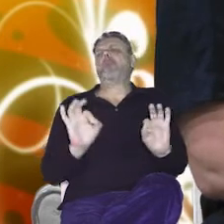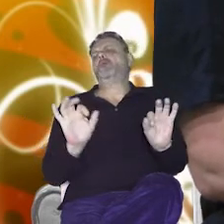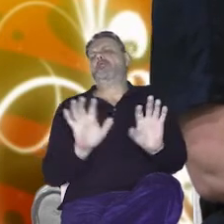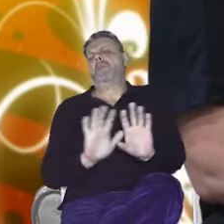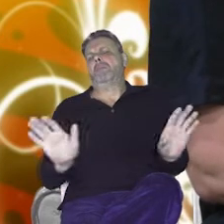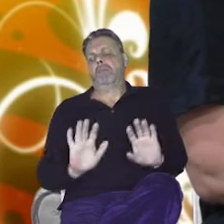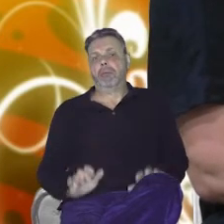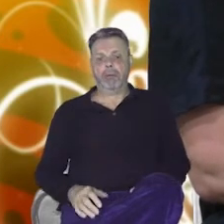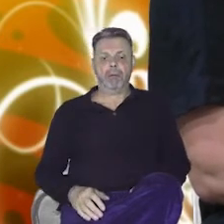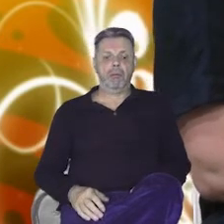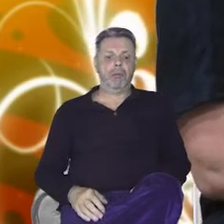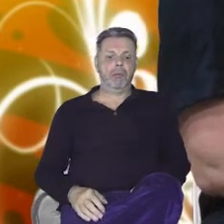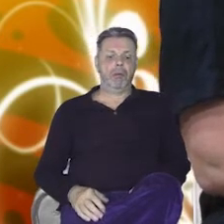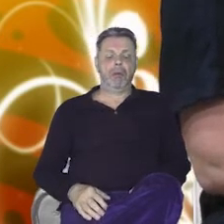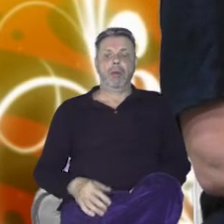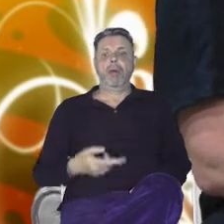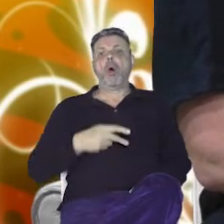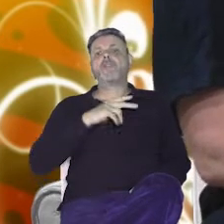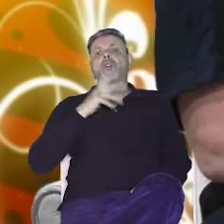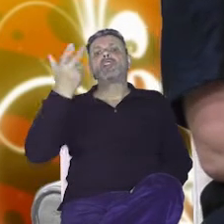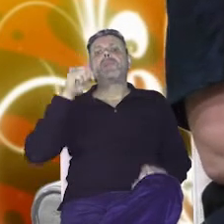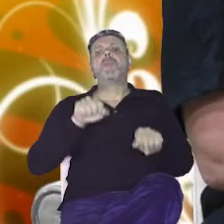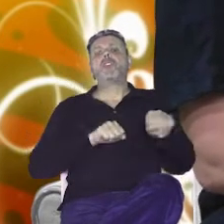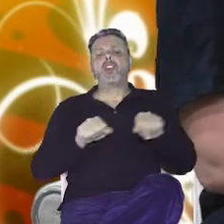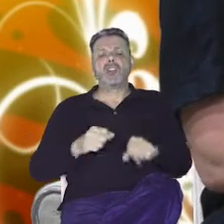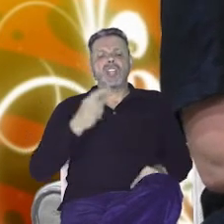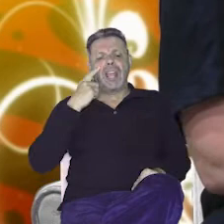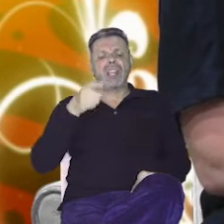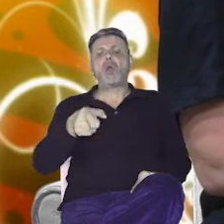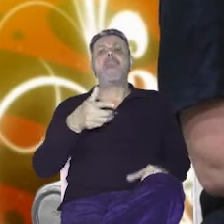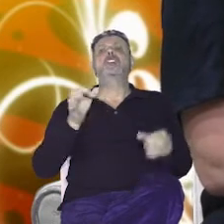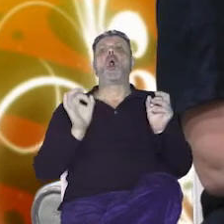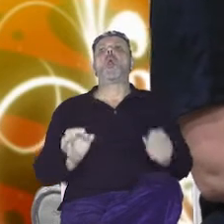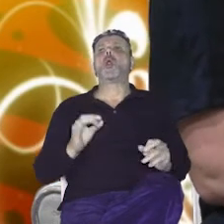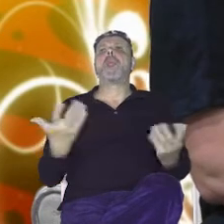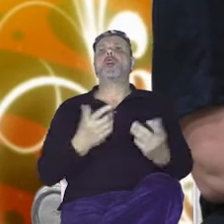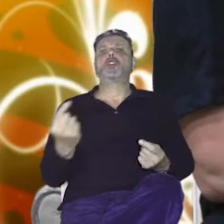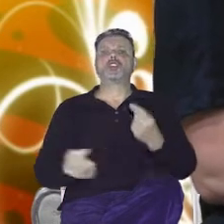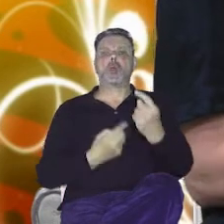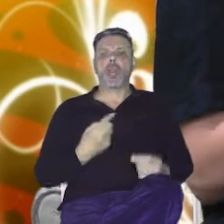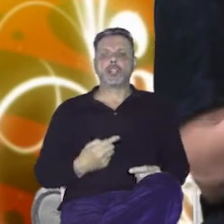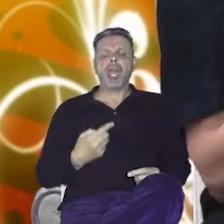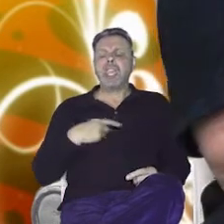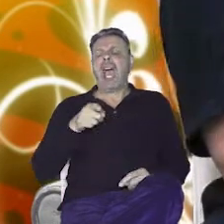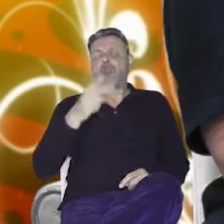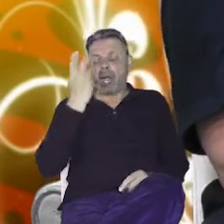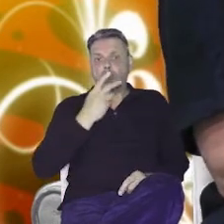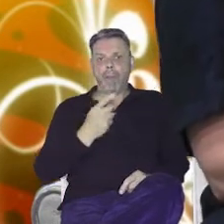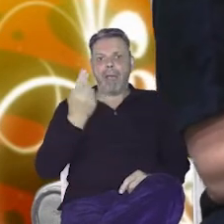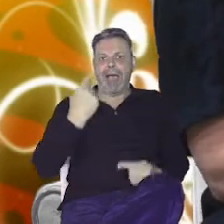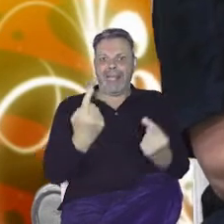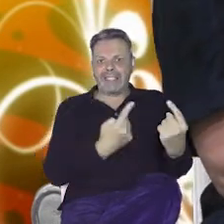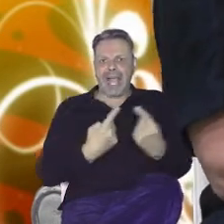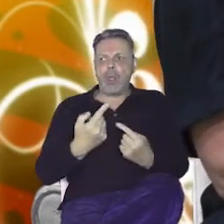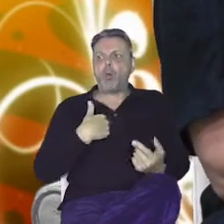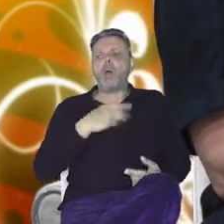I odgovor koji sam dobila od ravnateljice bio je, gledajte, pa to je nešto normalno što se pojavljuje, mm-hmm. I to razumijem. Ali stanje u kojem je moja